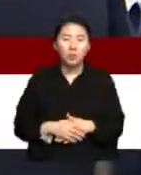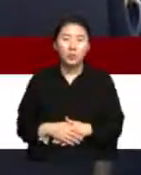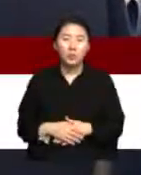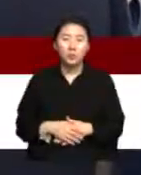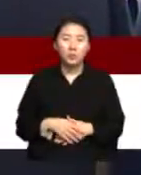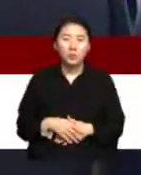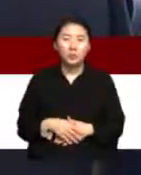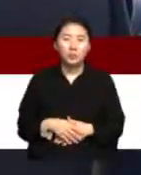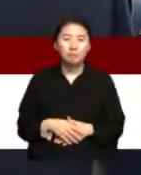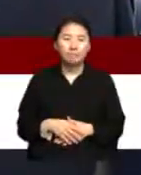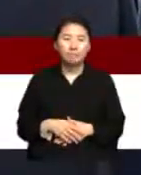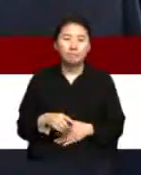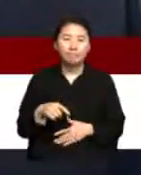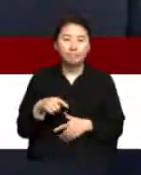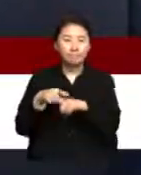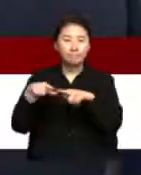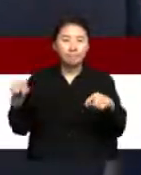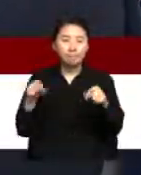일본에도